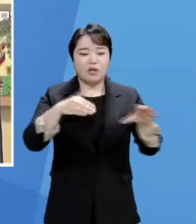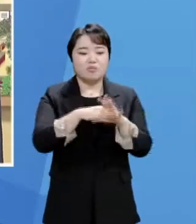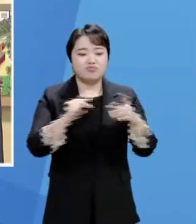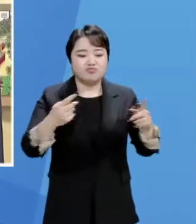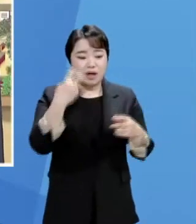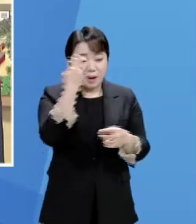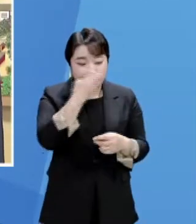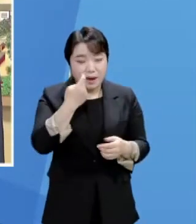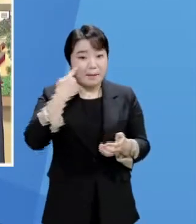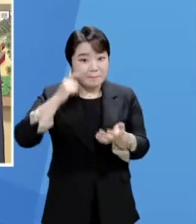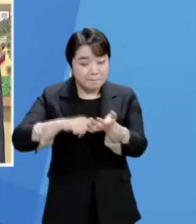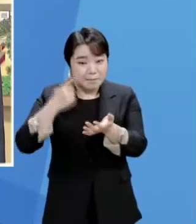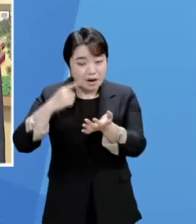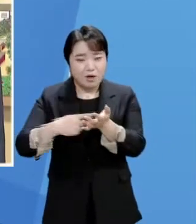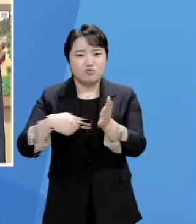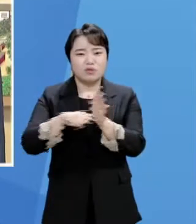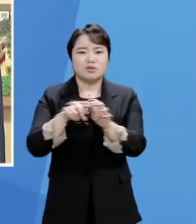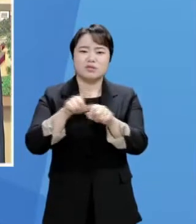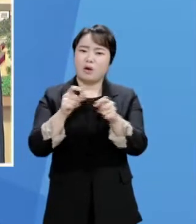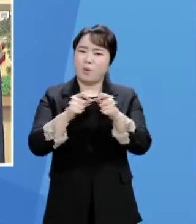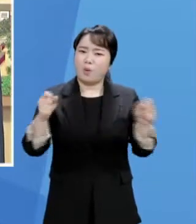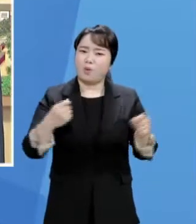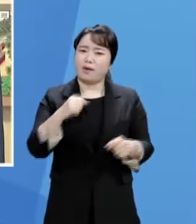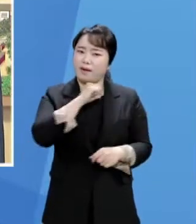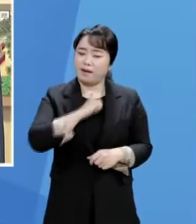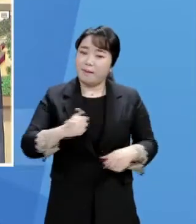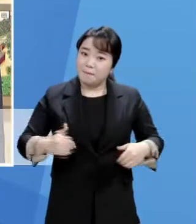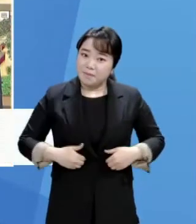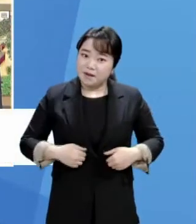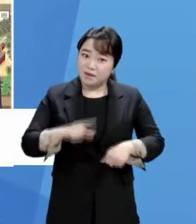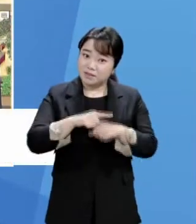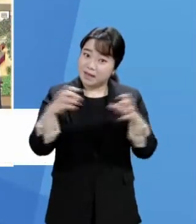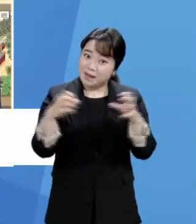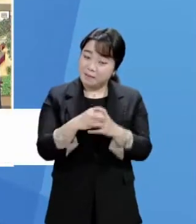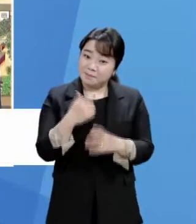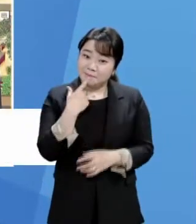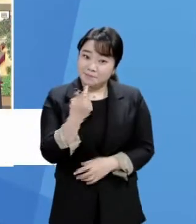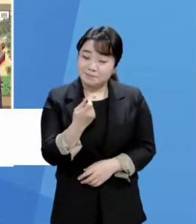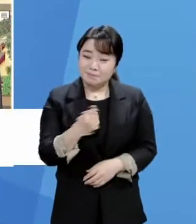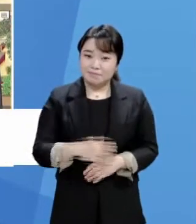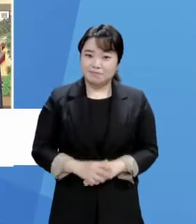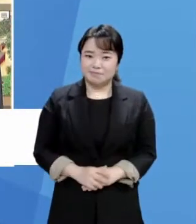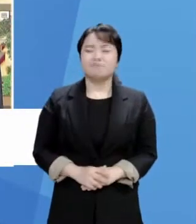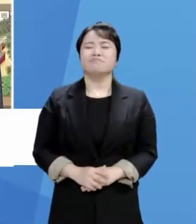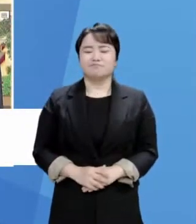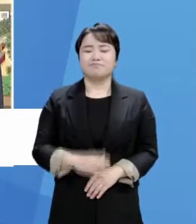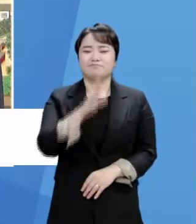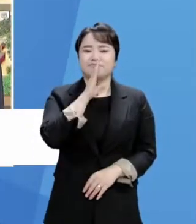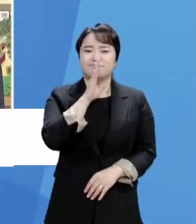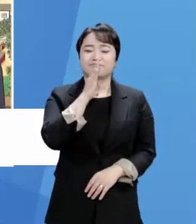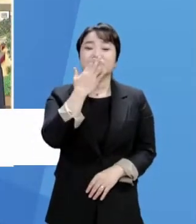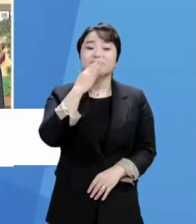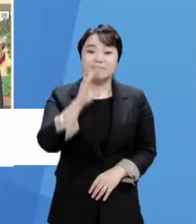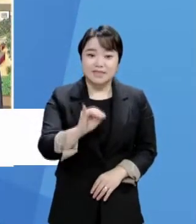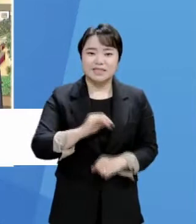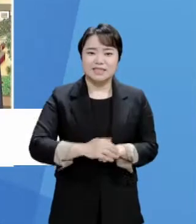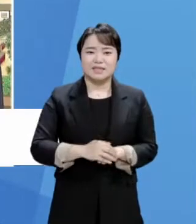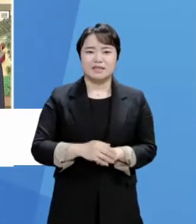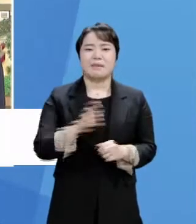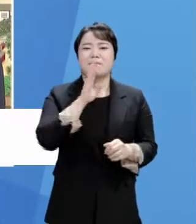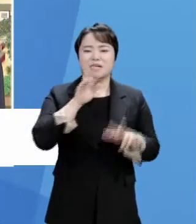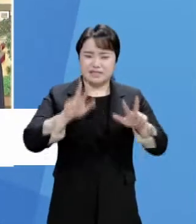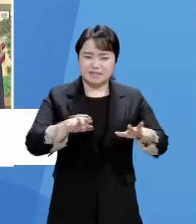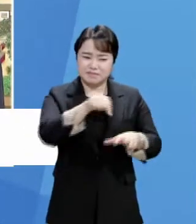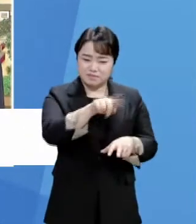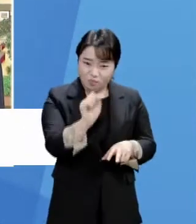발굴되면 고증받기까지 시간이 걸릴 텐데 이 부분도 염두하신 걸까요? 네, 물론입니다. 바로 그러기 때문에 좀